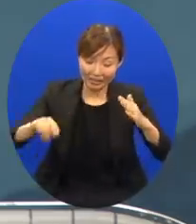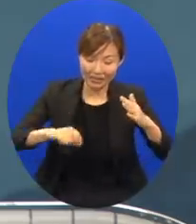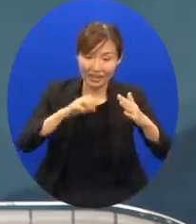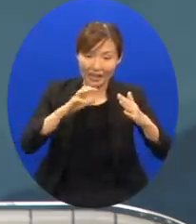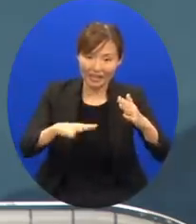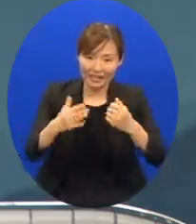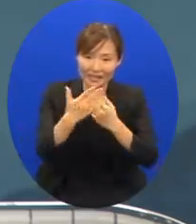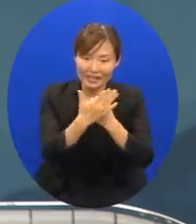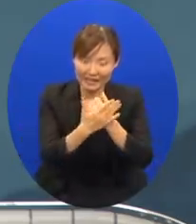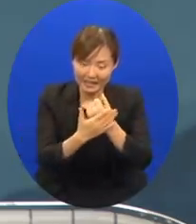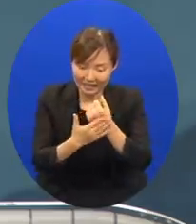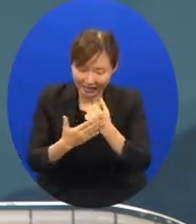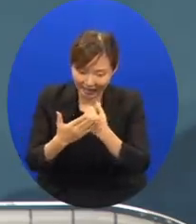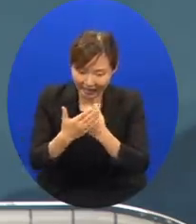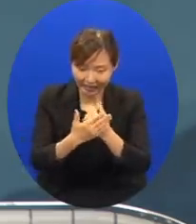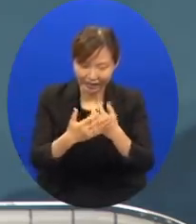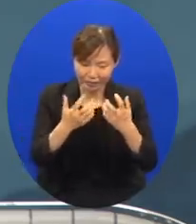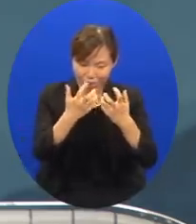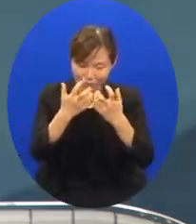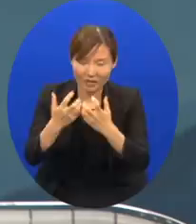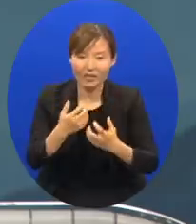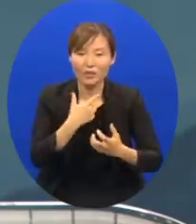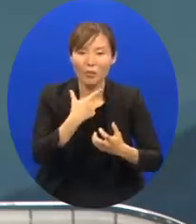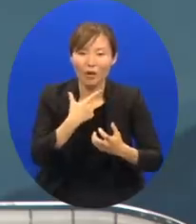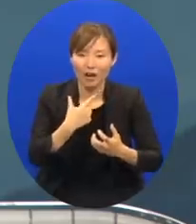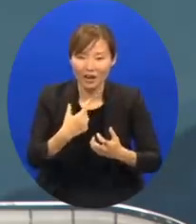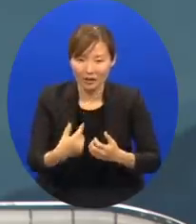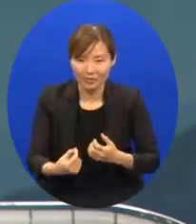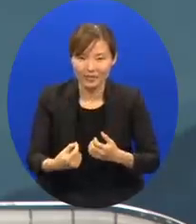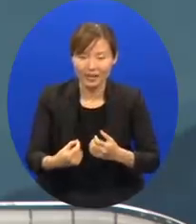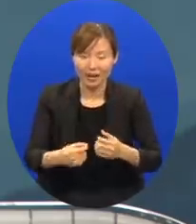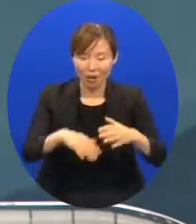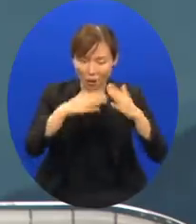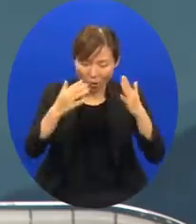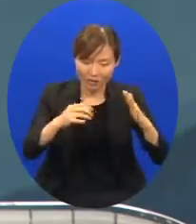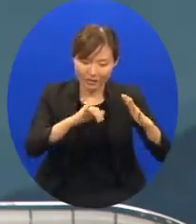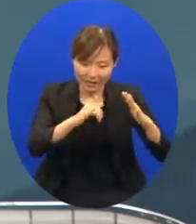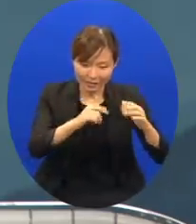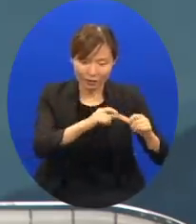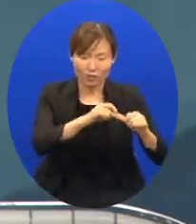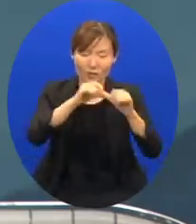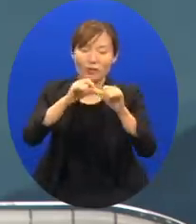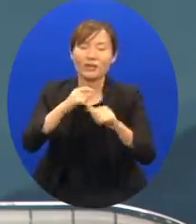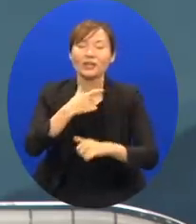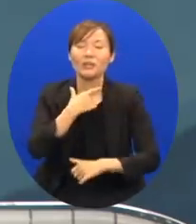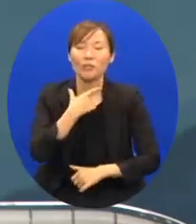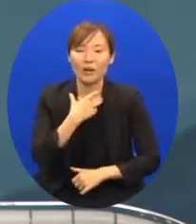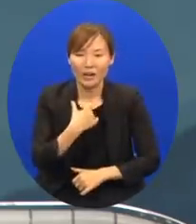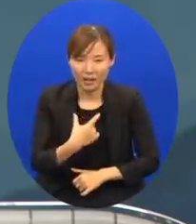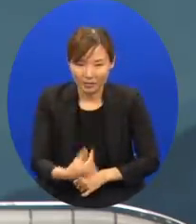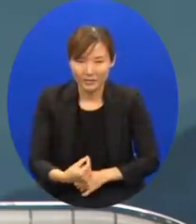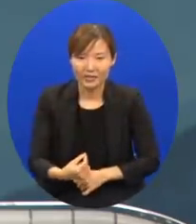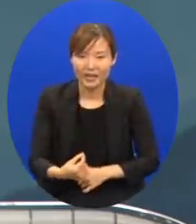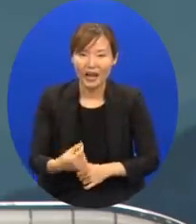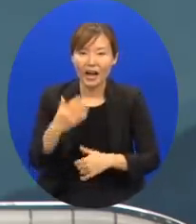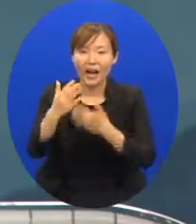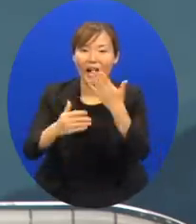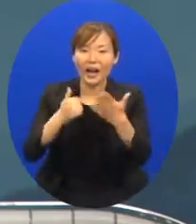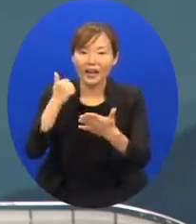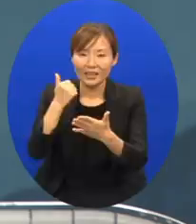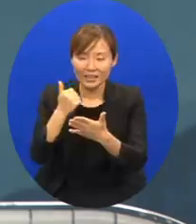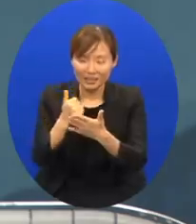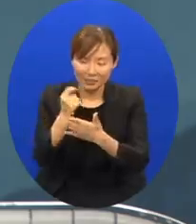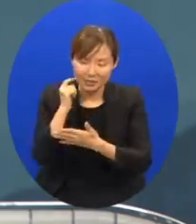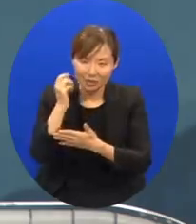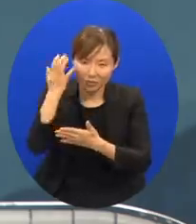은혜의 역사가 더 피기를 원한 온 가족의 다 구원을 받게 되기를 원하나 우리의 자녀들이 하나님의 영광 위해서 그렇게